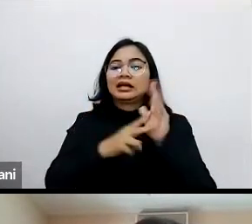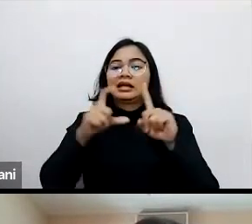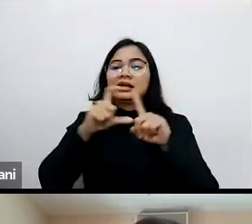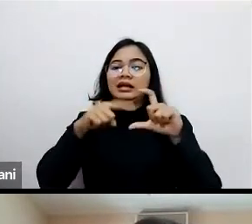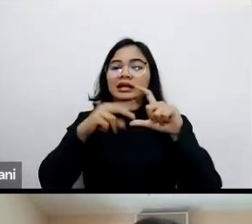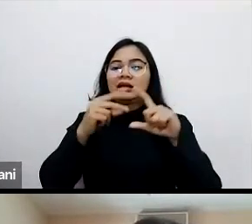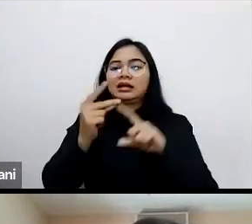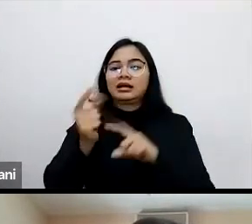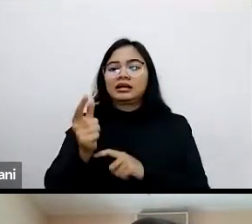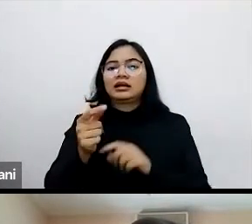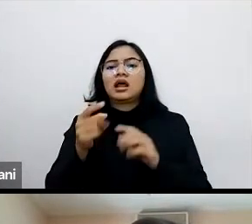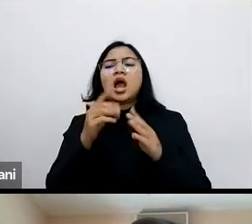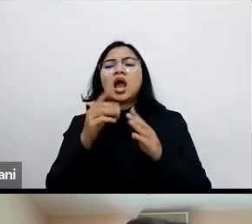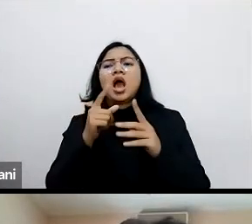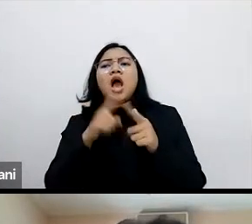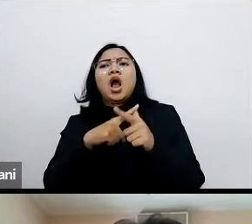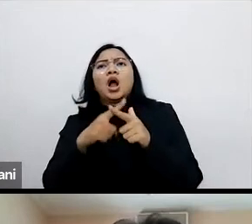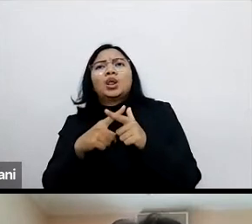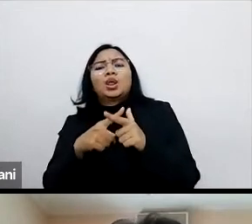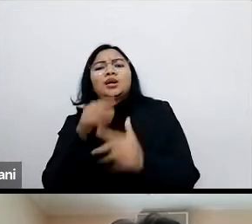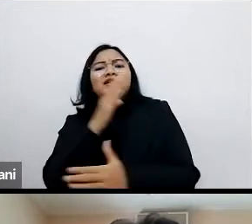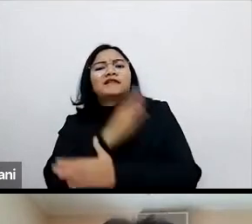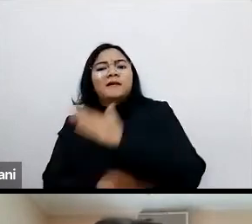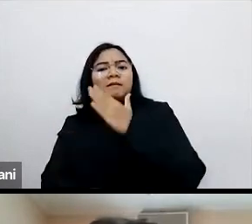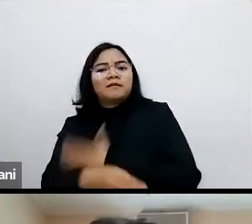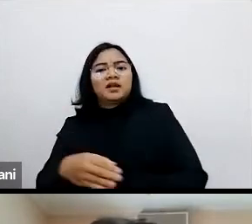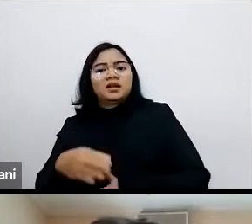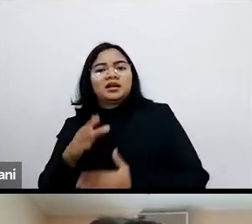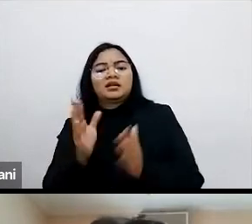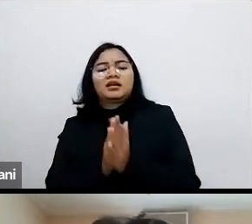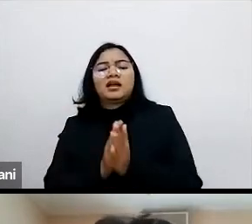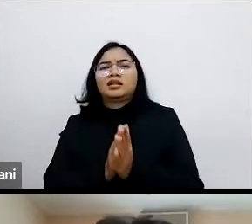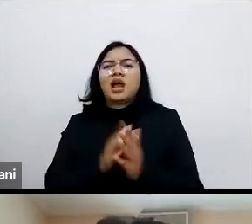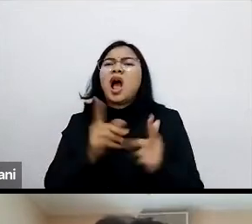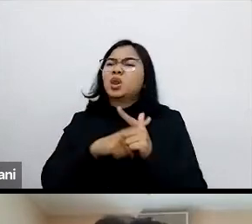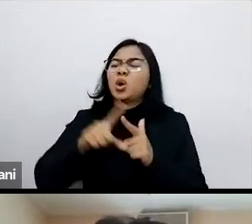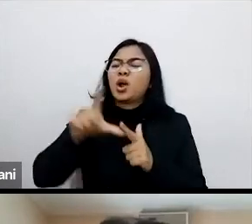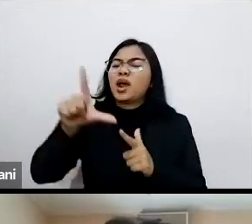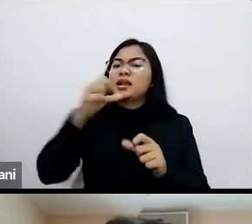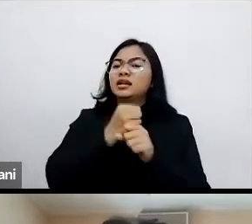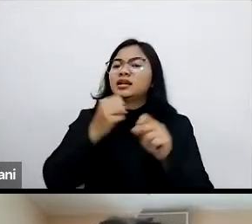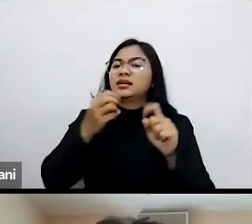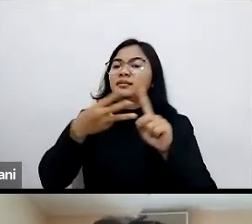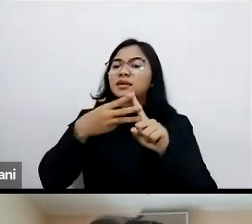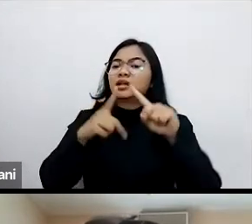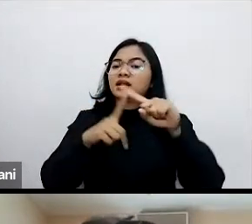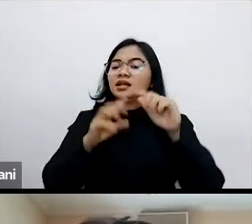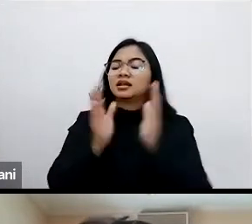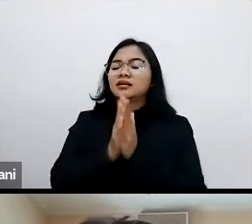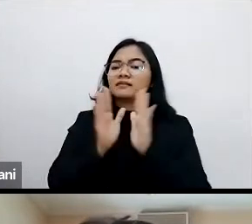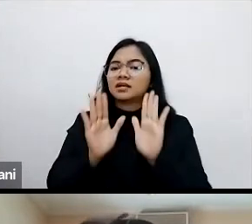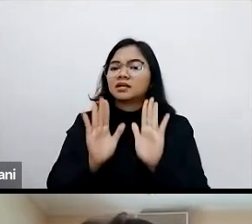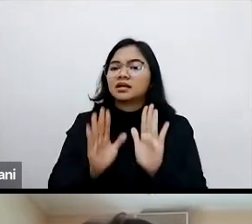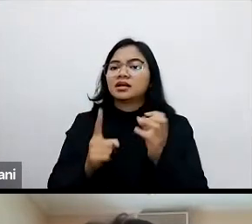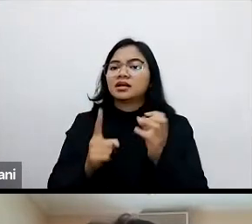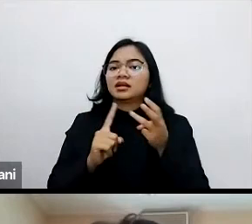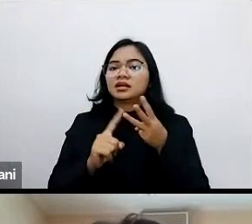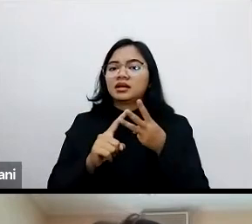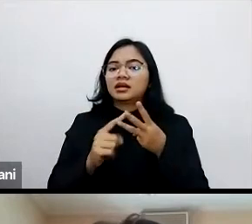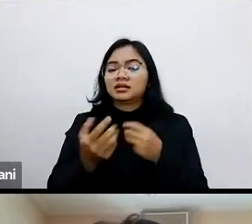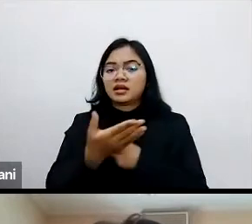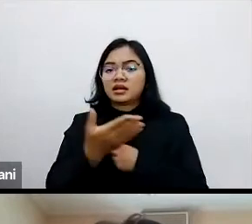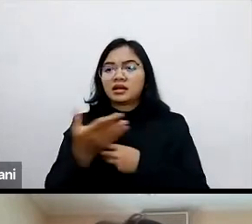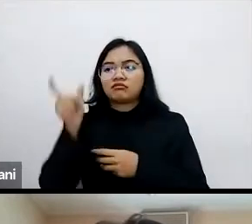bisa LGBT misalnya, atau tema-tema lainnya seputar gender dan seksualitas. Kemudian yang ketiga, silakan untuk